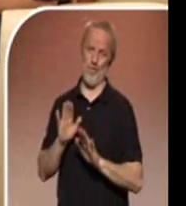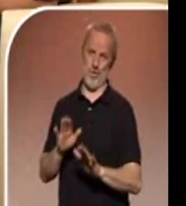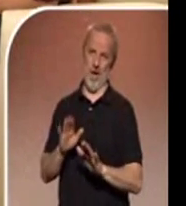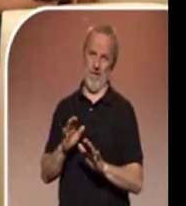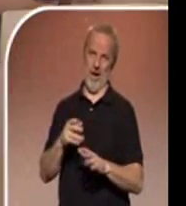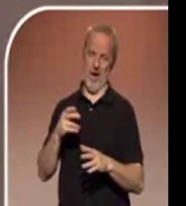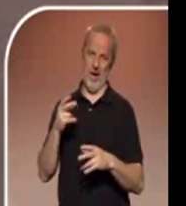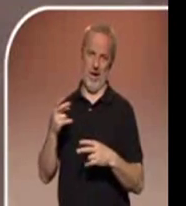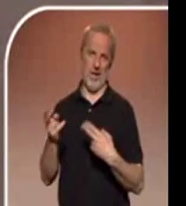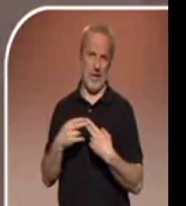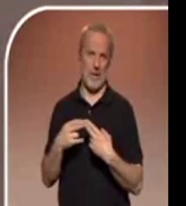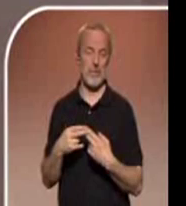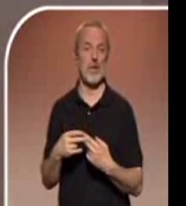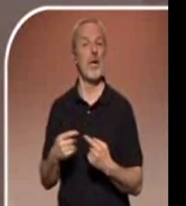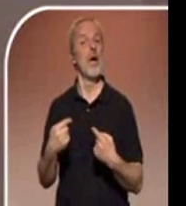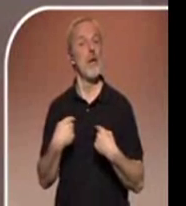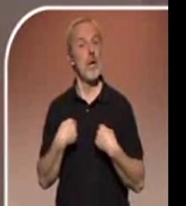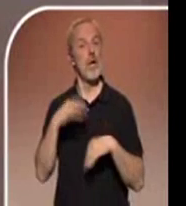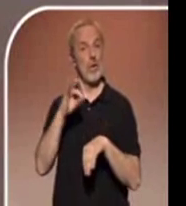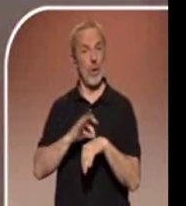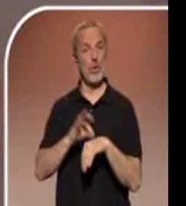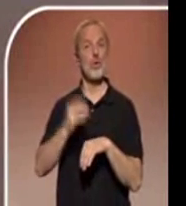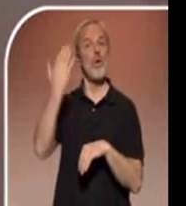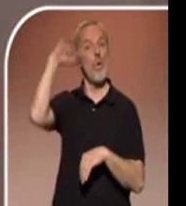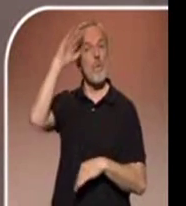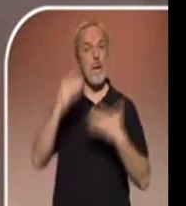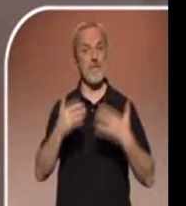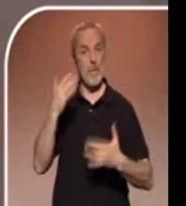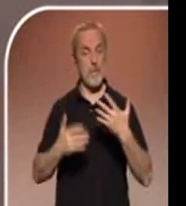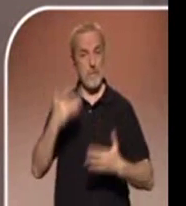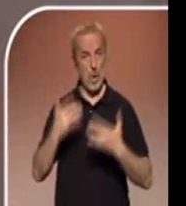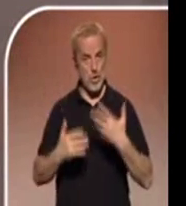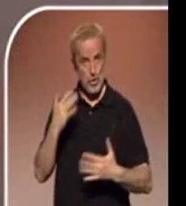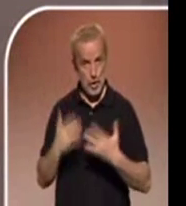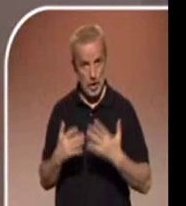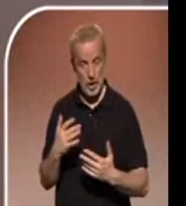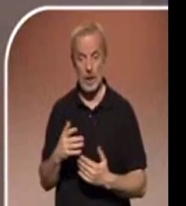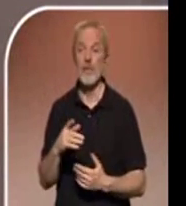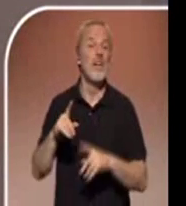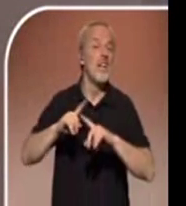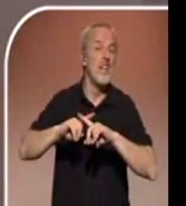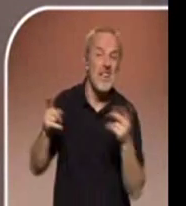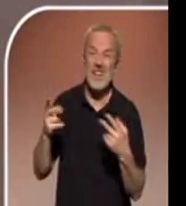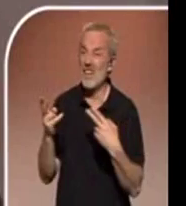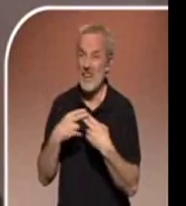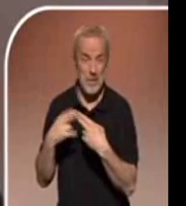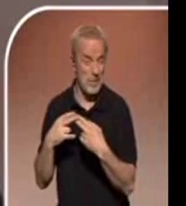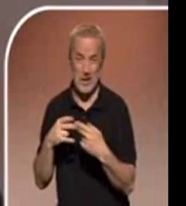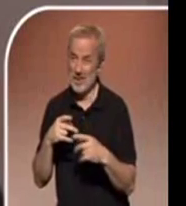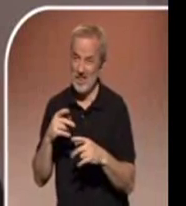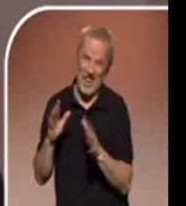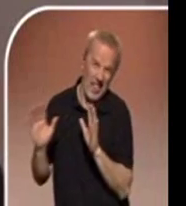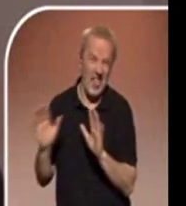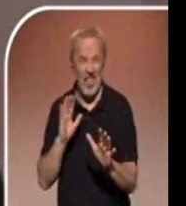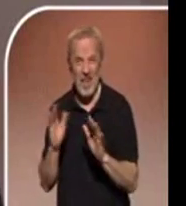my ho máme dobře vyčísleno. Je, dá se říct, že málo o kterém dalším rizikovém faktoru je tolik známo jako o